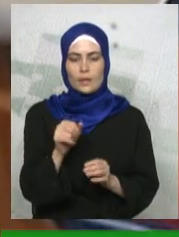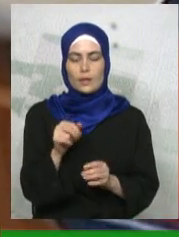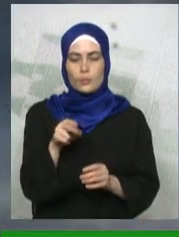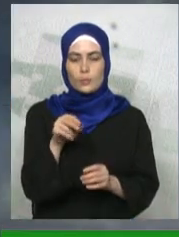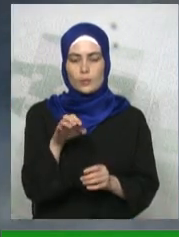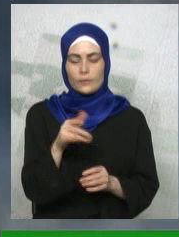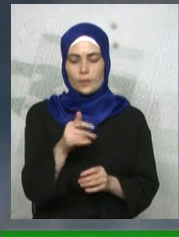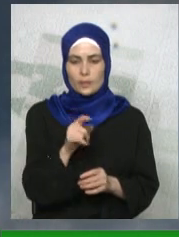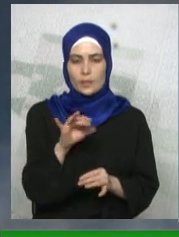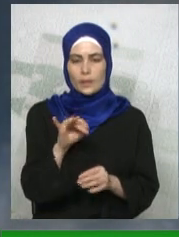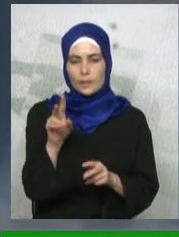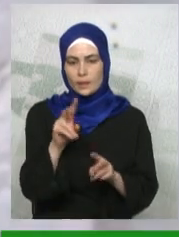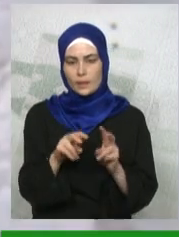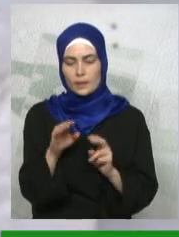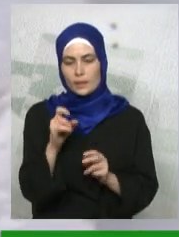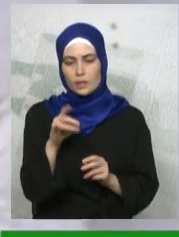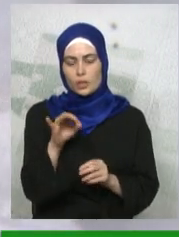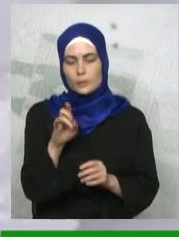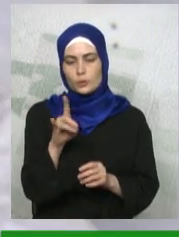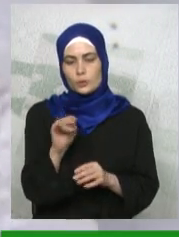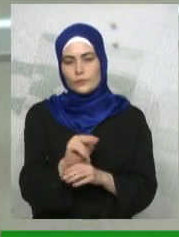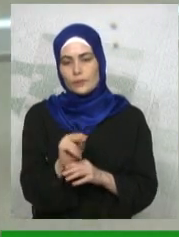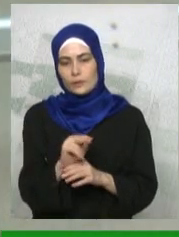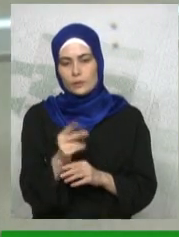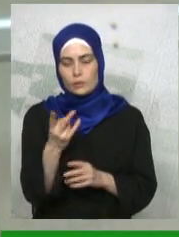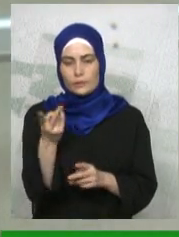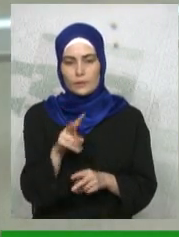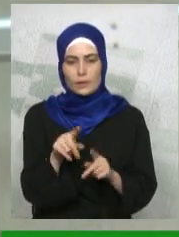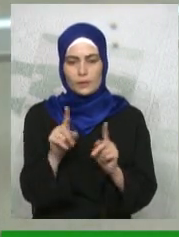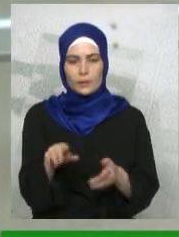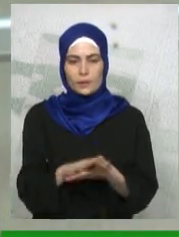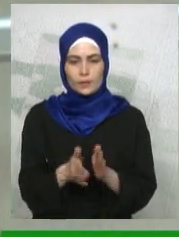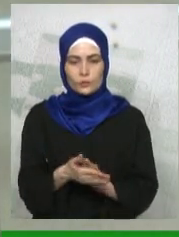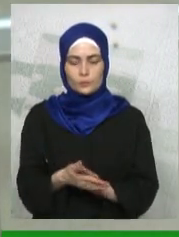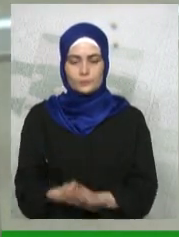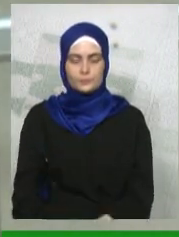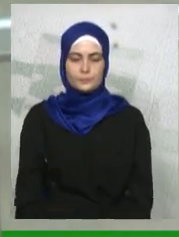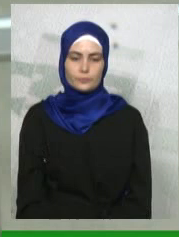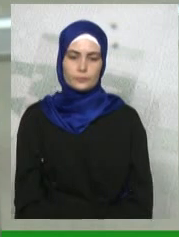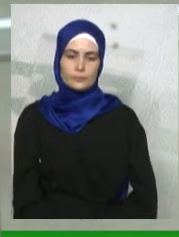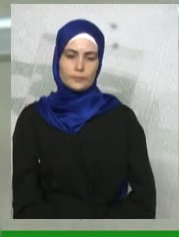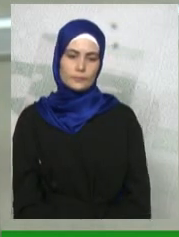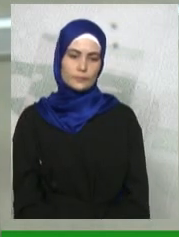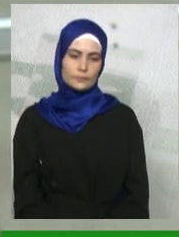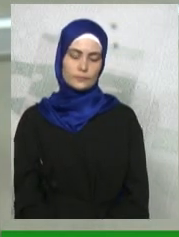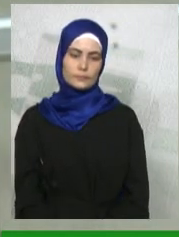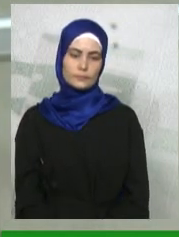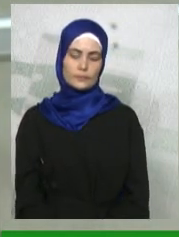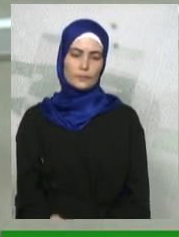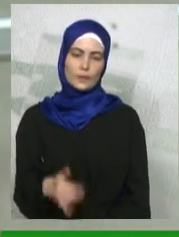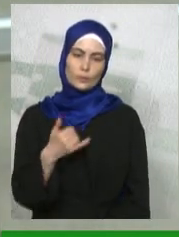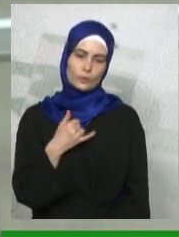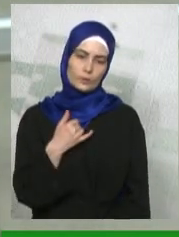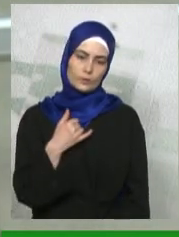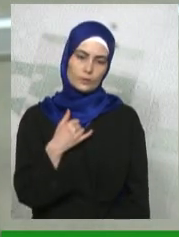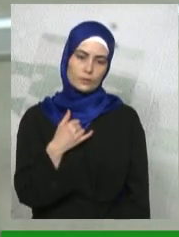техническое обслуживание внутридомового газового оборудования. Все те вентканалы, которые на сегодняшний день, у нас нет подтверждающих документов